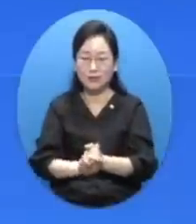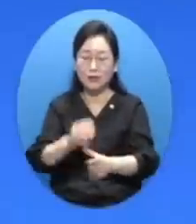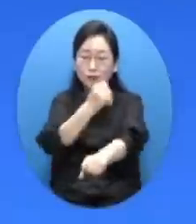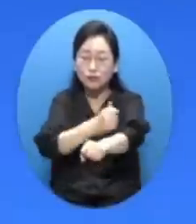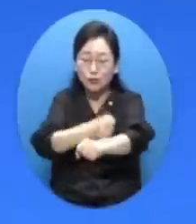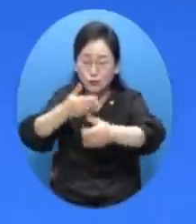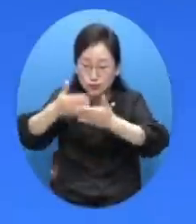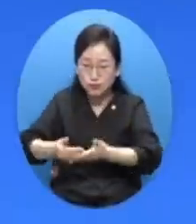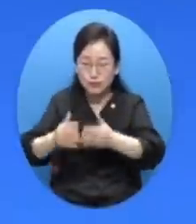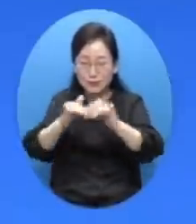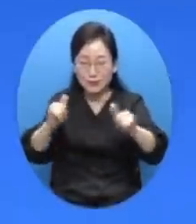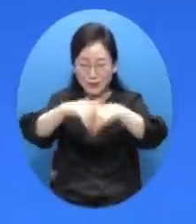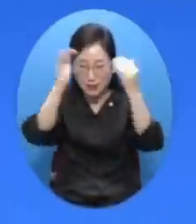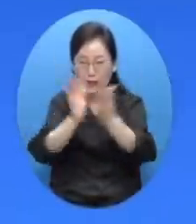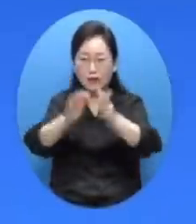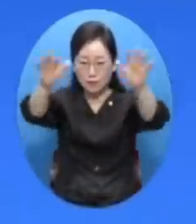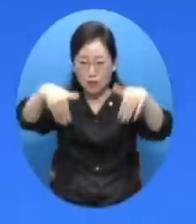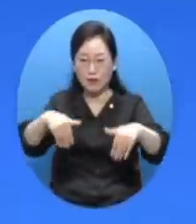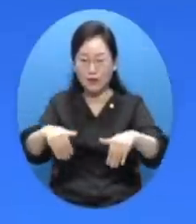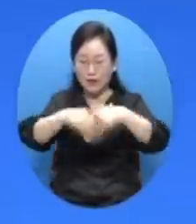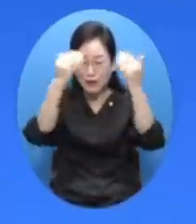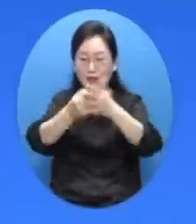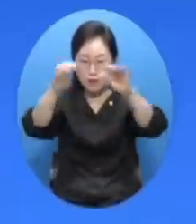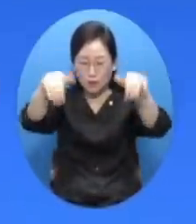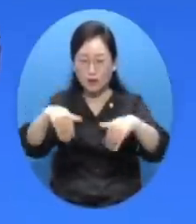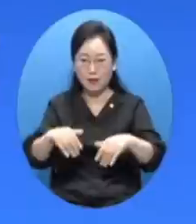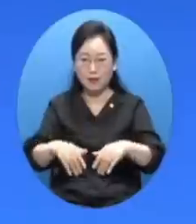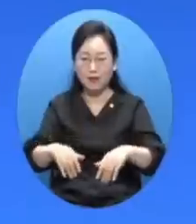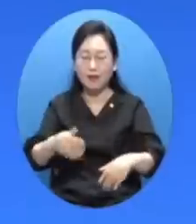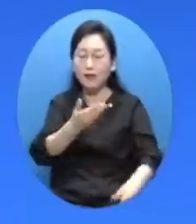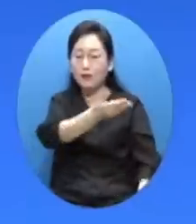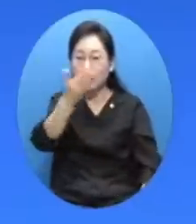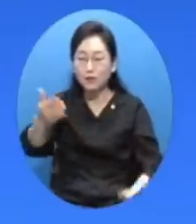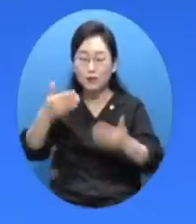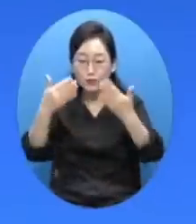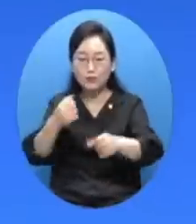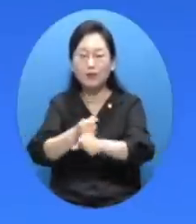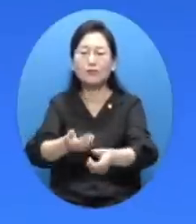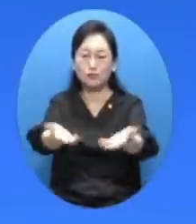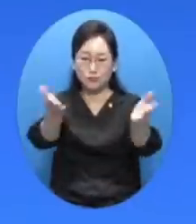수고하고 무거운 짐자들아 다 내게로 오라 다 내게로 오라 내가 너희를 쉬게 하리라.